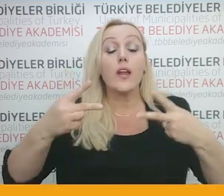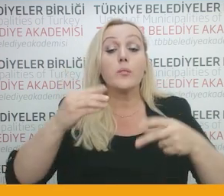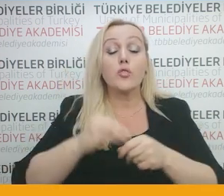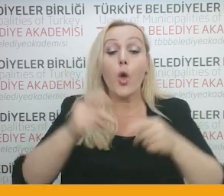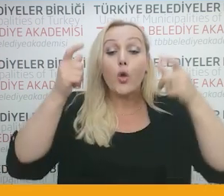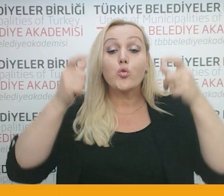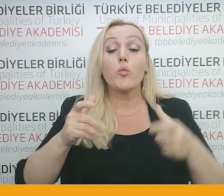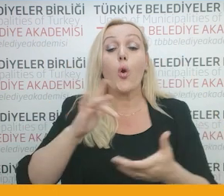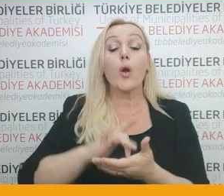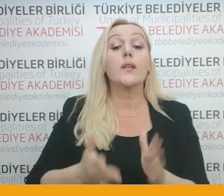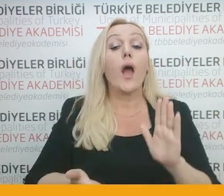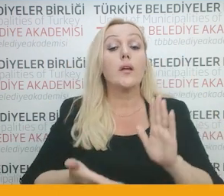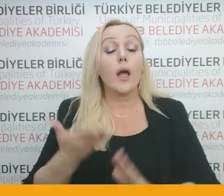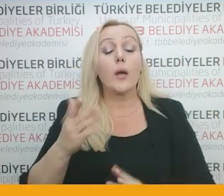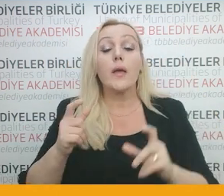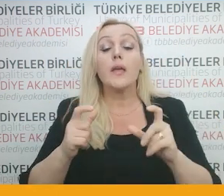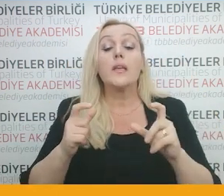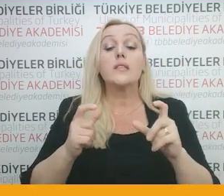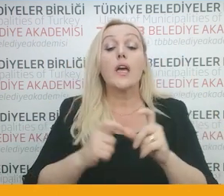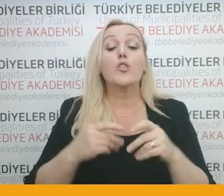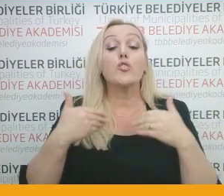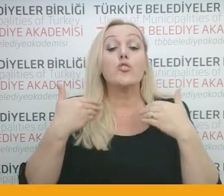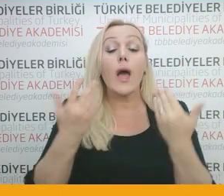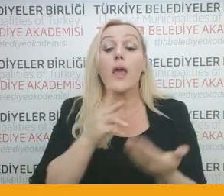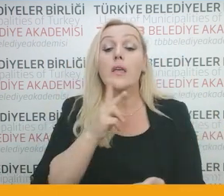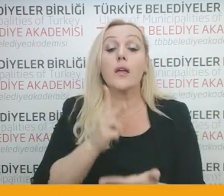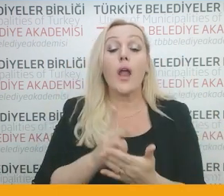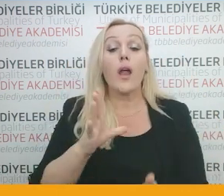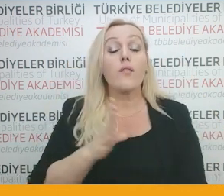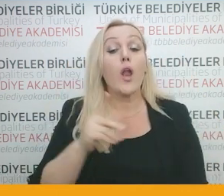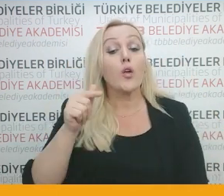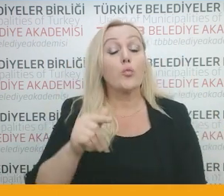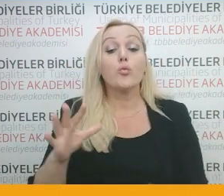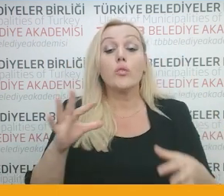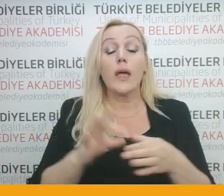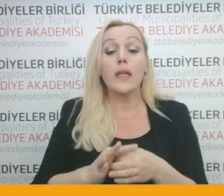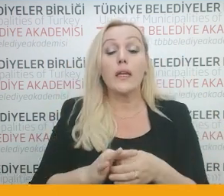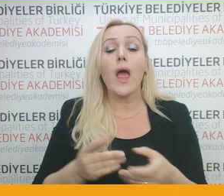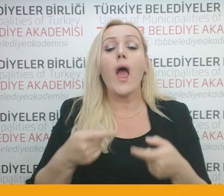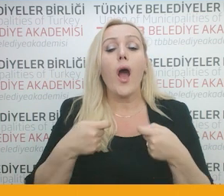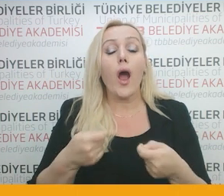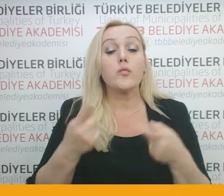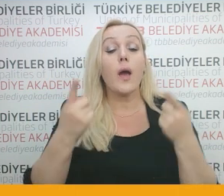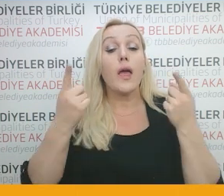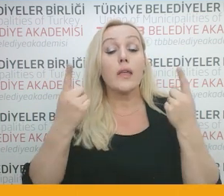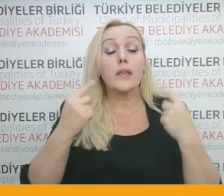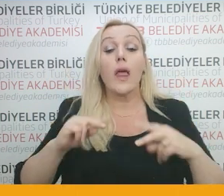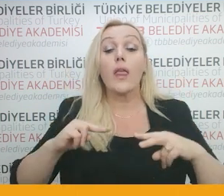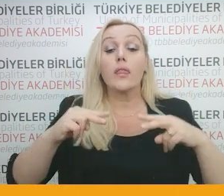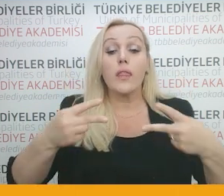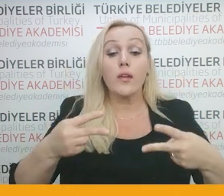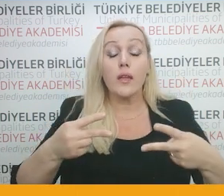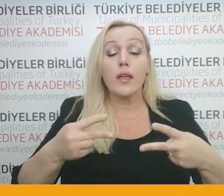kalkar mı arkadaşlar? Sayıştay Genel Kurul kararı var bu konuda. Harcama yetkisinin devredilmesi, yetkiyi devredenin